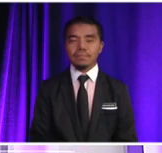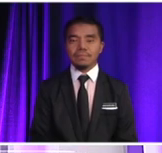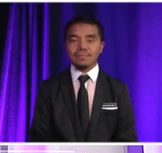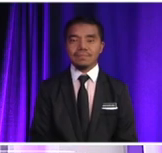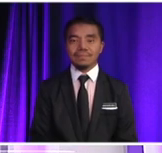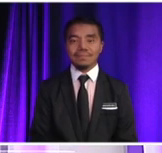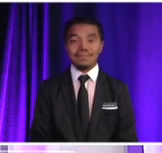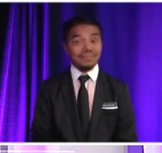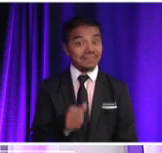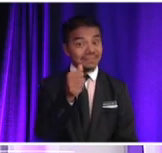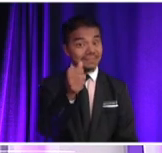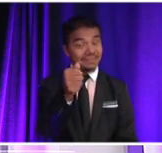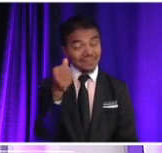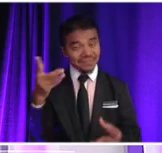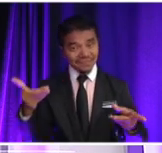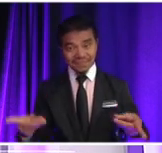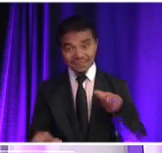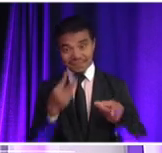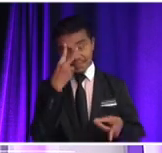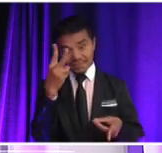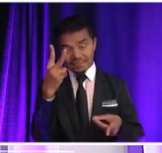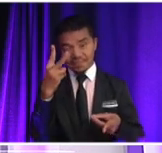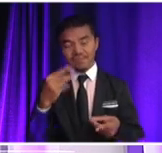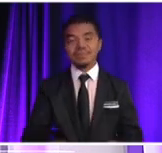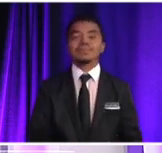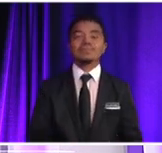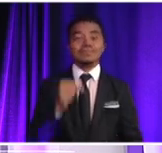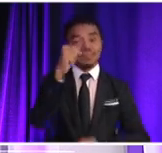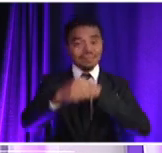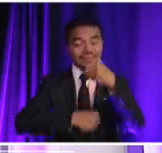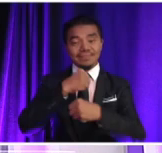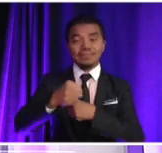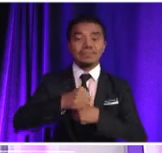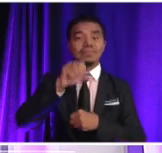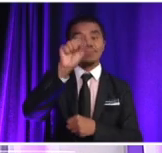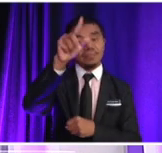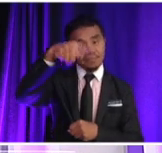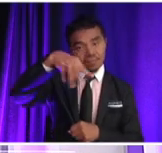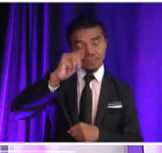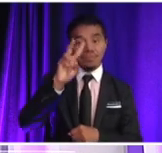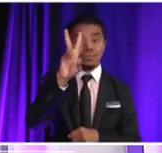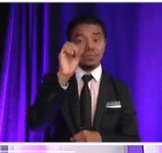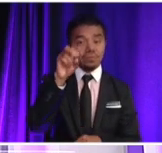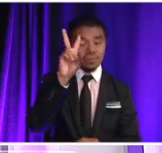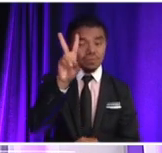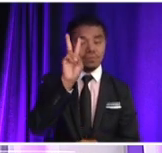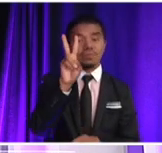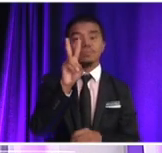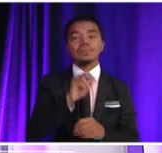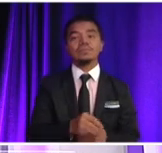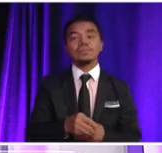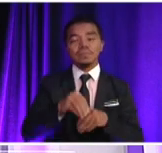anda sedang menonton sukses SPM 2022 bagi mata pelajaran tanaman makanan kita akan teruskan perbincangan kita